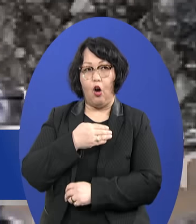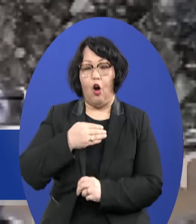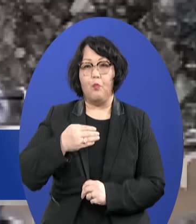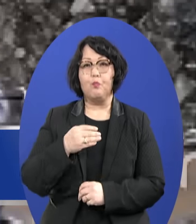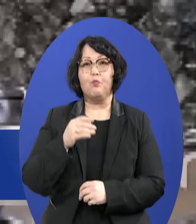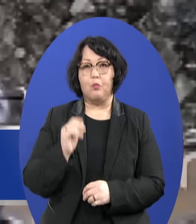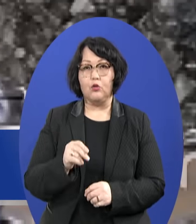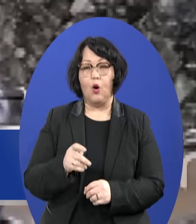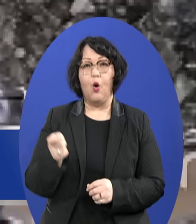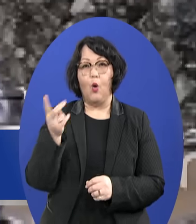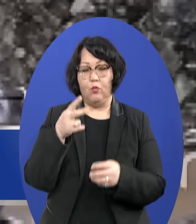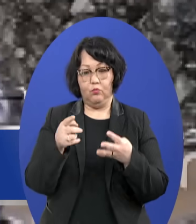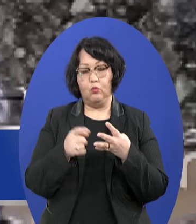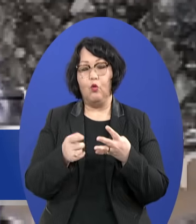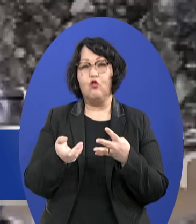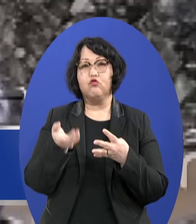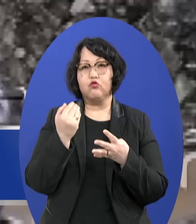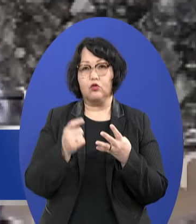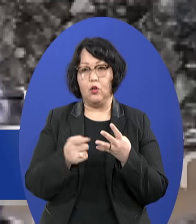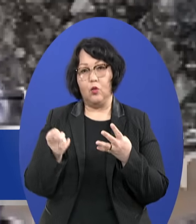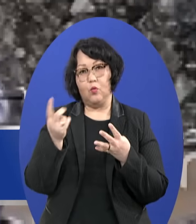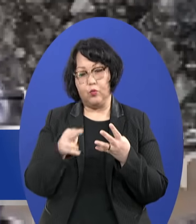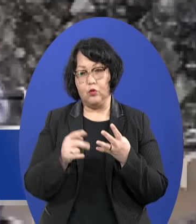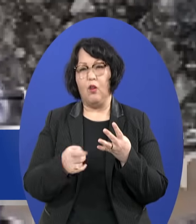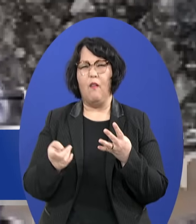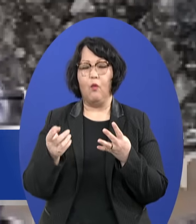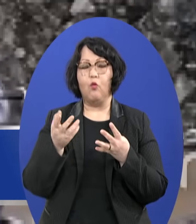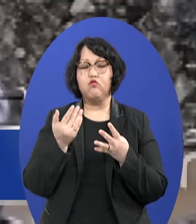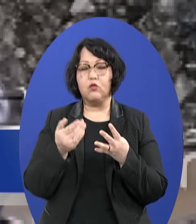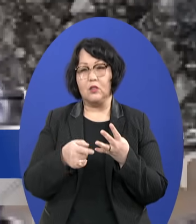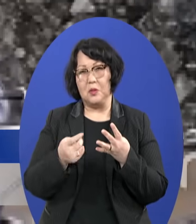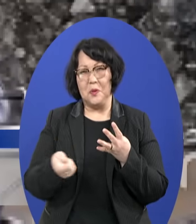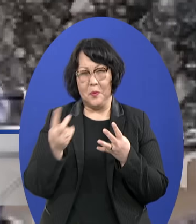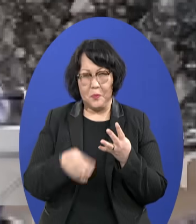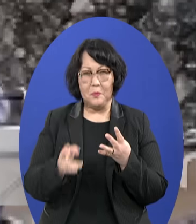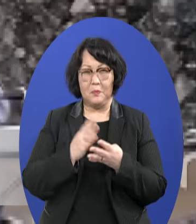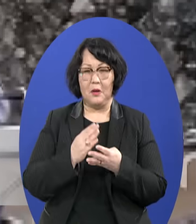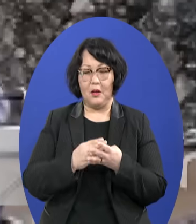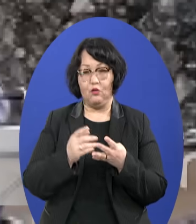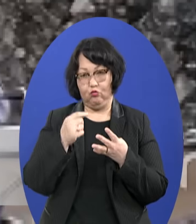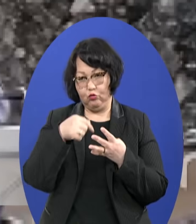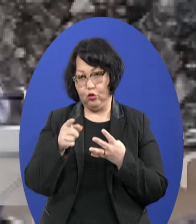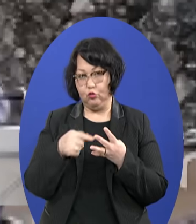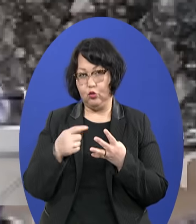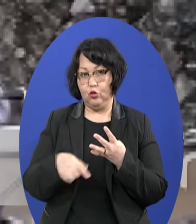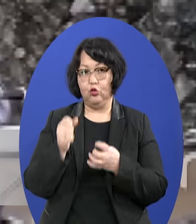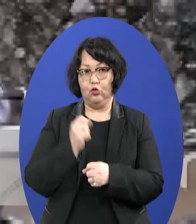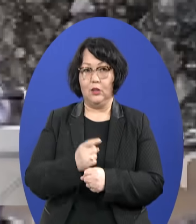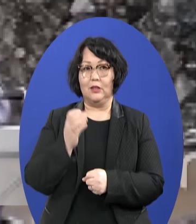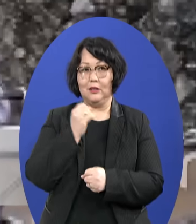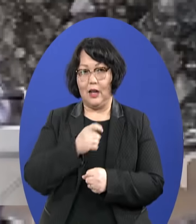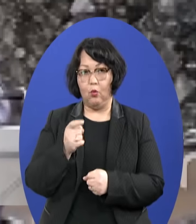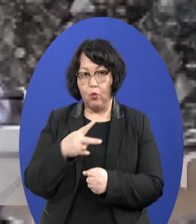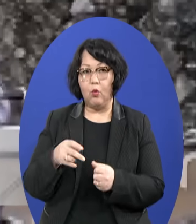чинь хөнгөн хөндөвтөр гээд зэрэглэлийн ангилаар за тэр санхүүжилтээ авч яхаар тийм тогтоолыг гарган 3